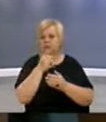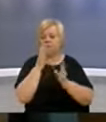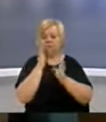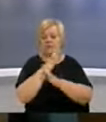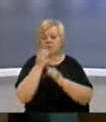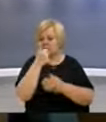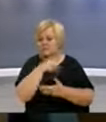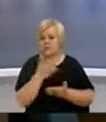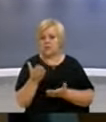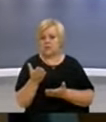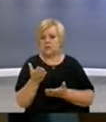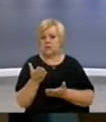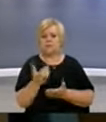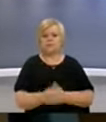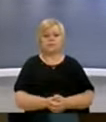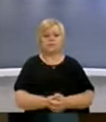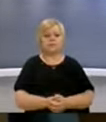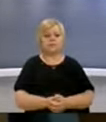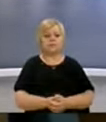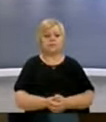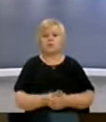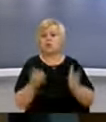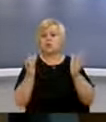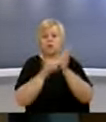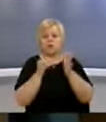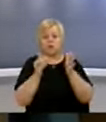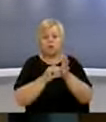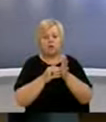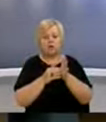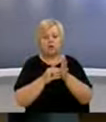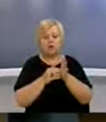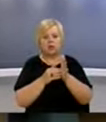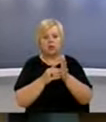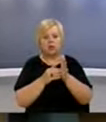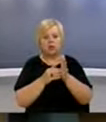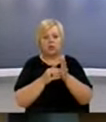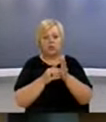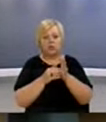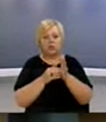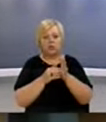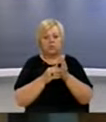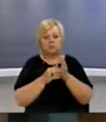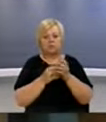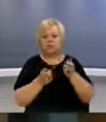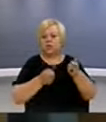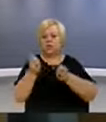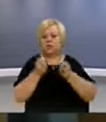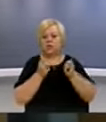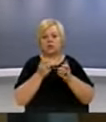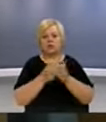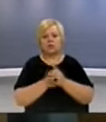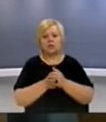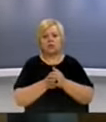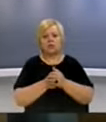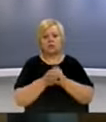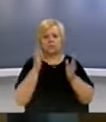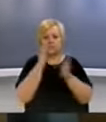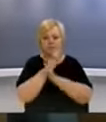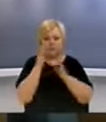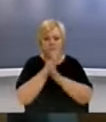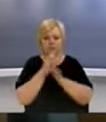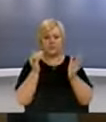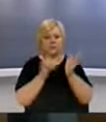çka për cilat nevoja po aranzhon këto përgjime, procedurat, përgjimet